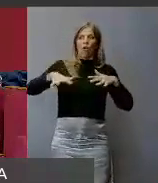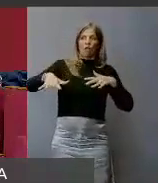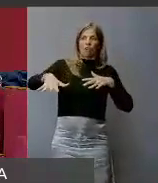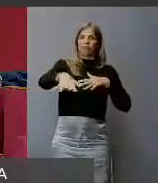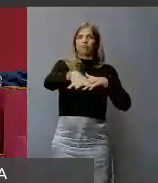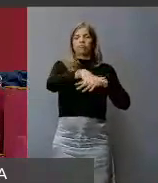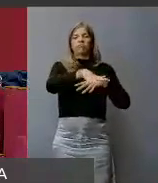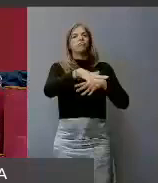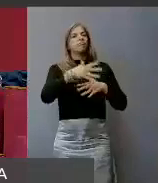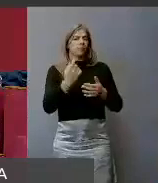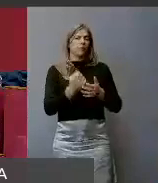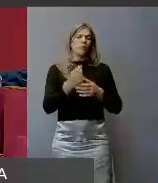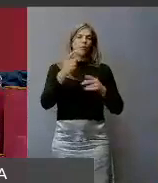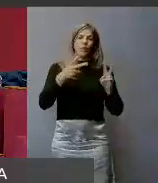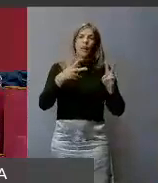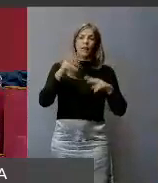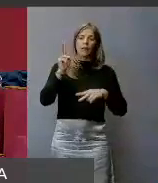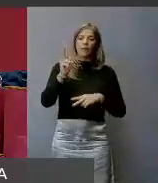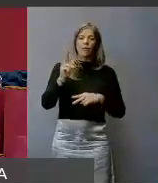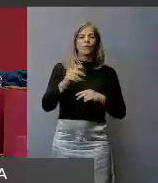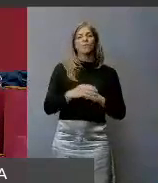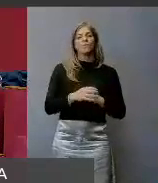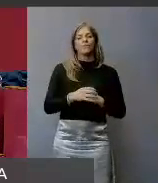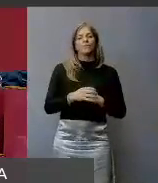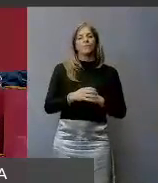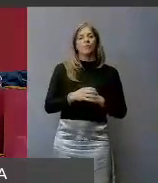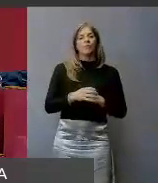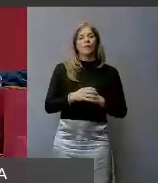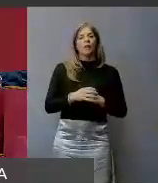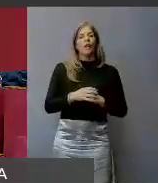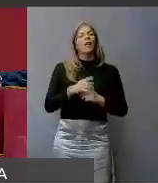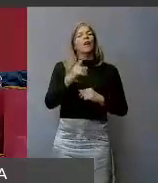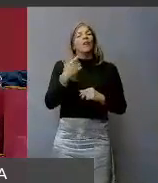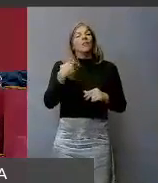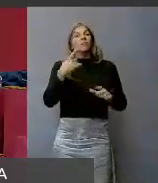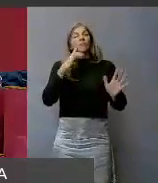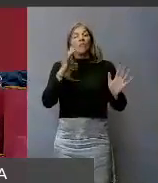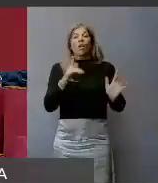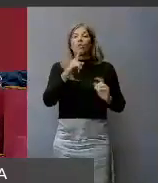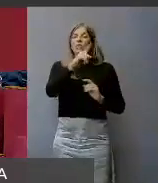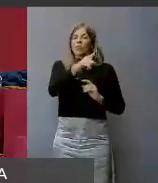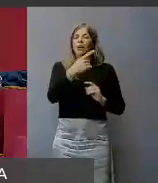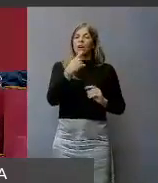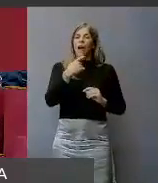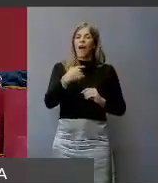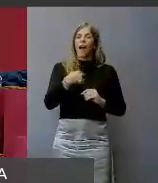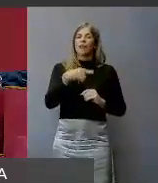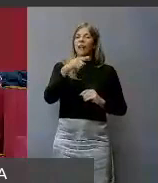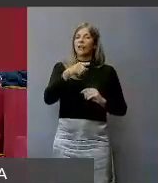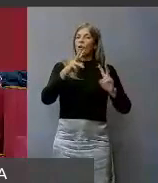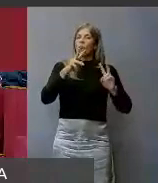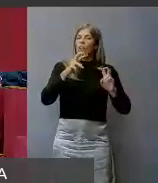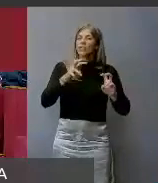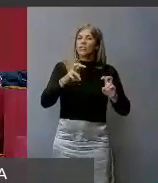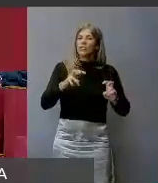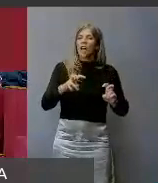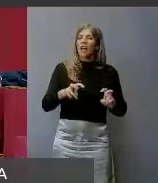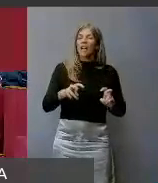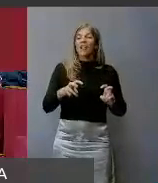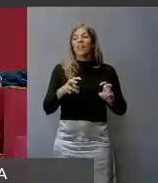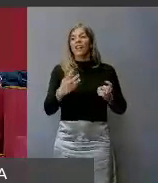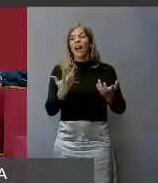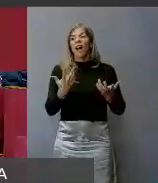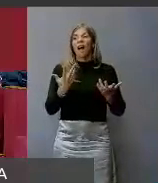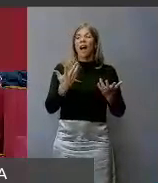audizioni siano complementari non so se come diceva è come dice lei sia una ricerca debole o comunque con